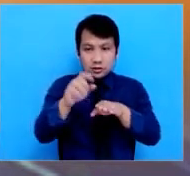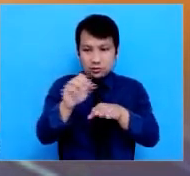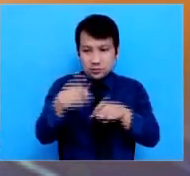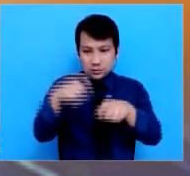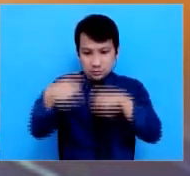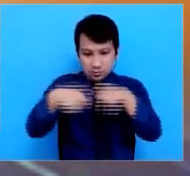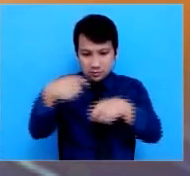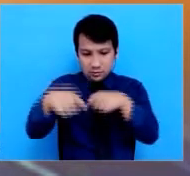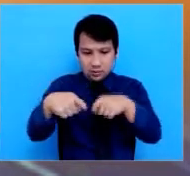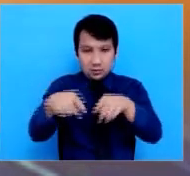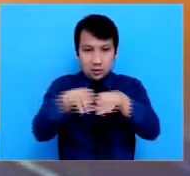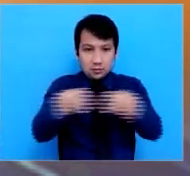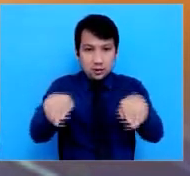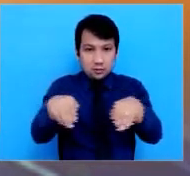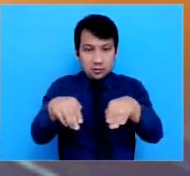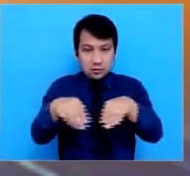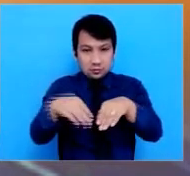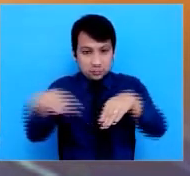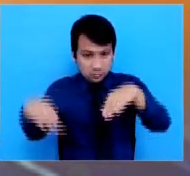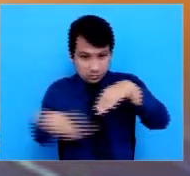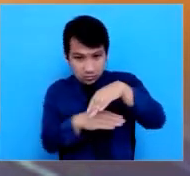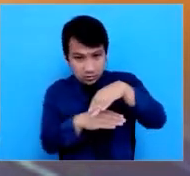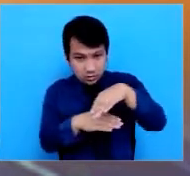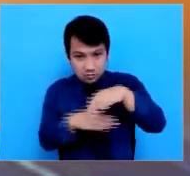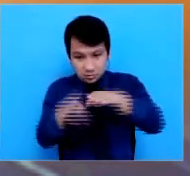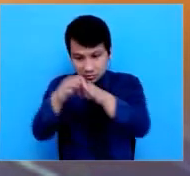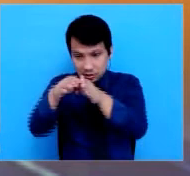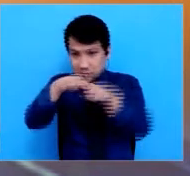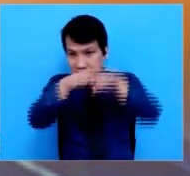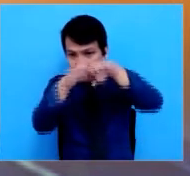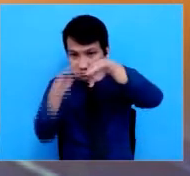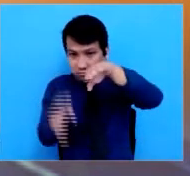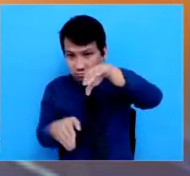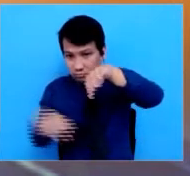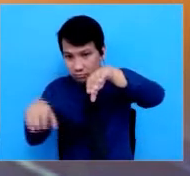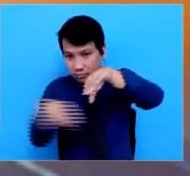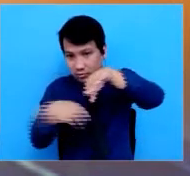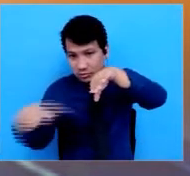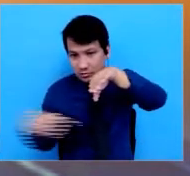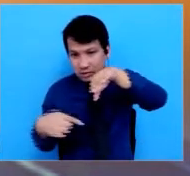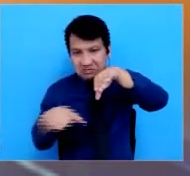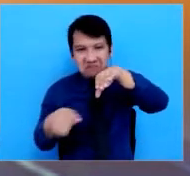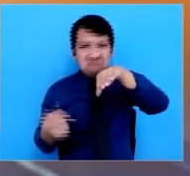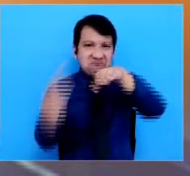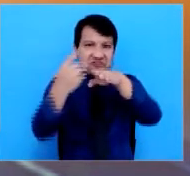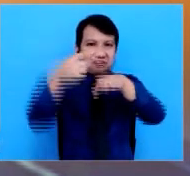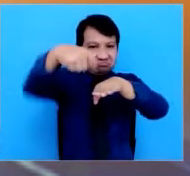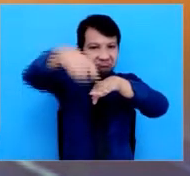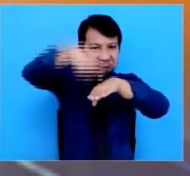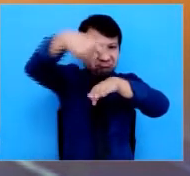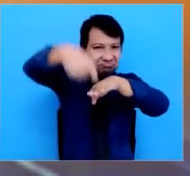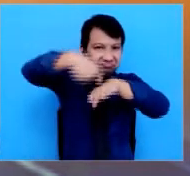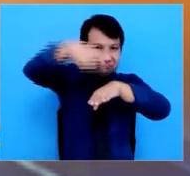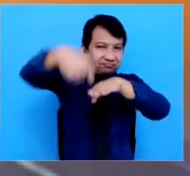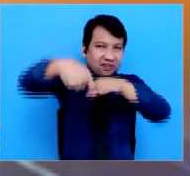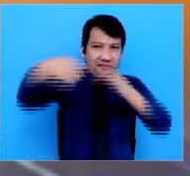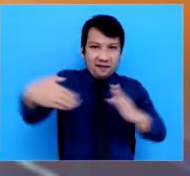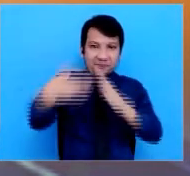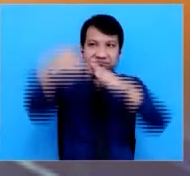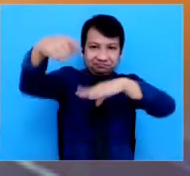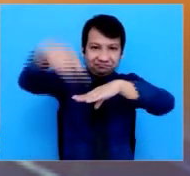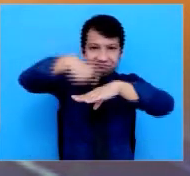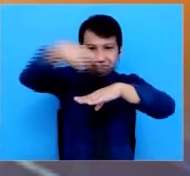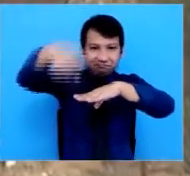saan imbes na gumawa ng mga tunnel sa gilid ng bundok, direkta na lang hinahinuhukay ng mga minero ang ibabaw ng lupa para makuha ang